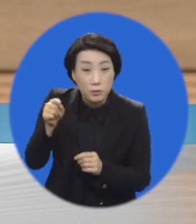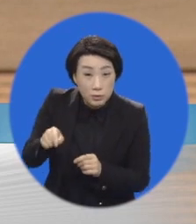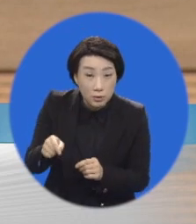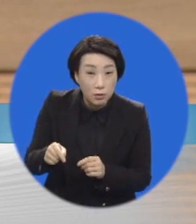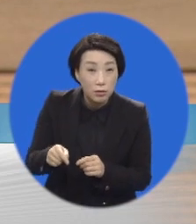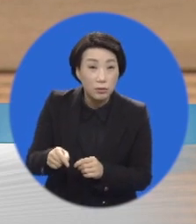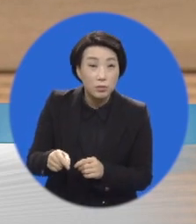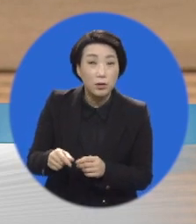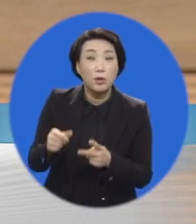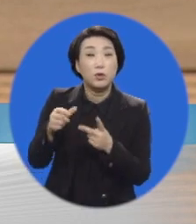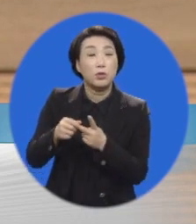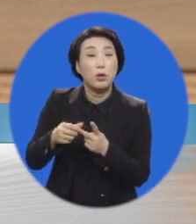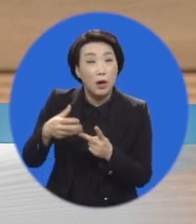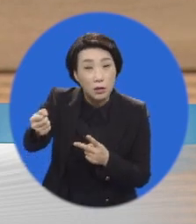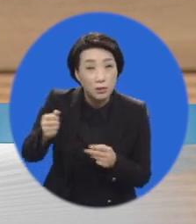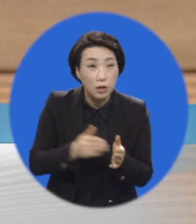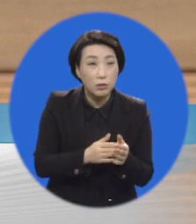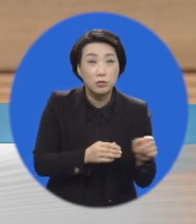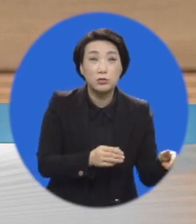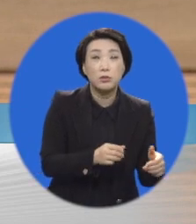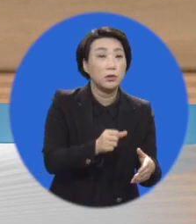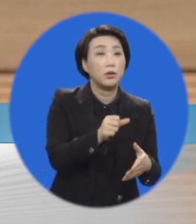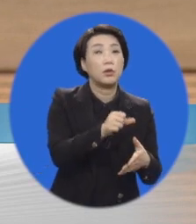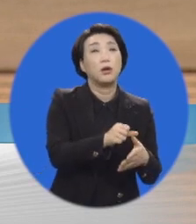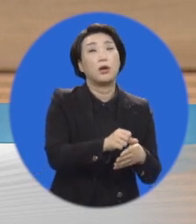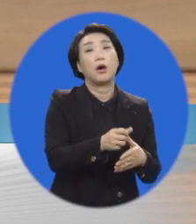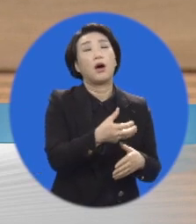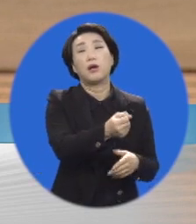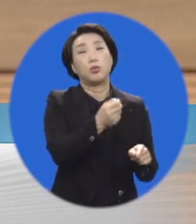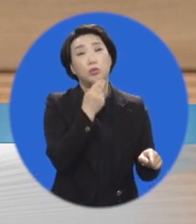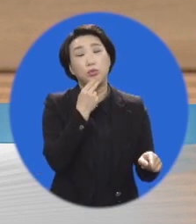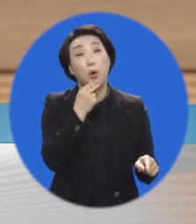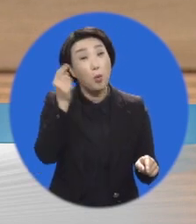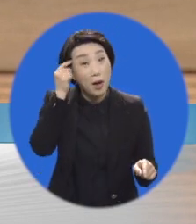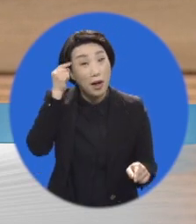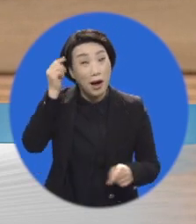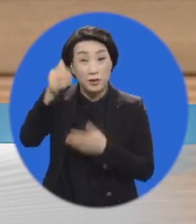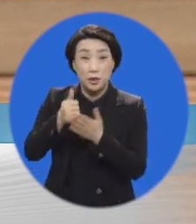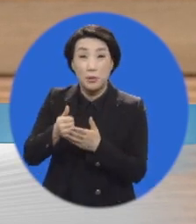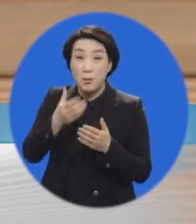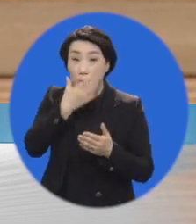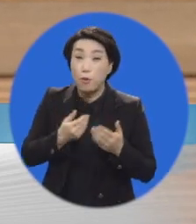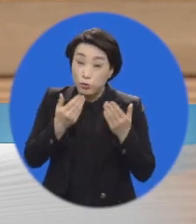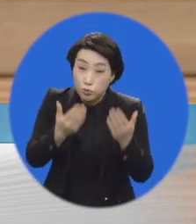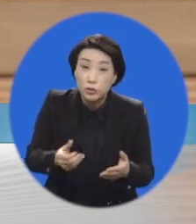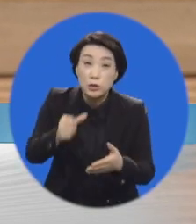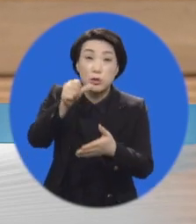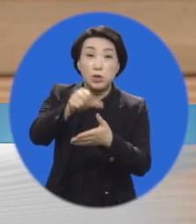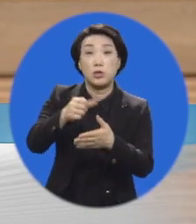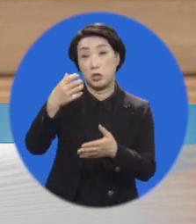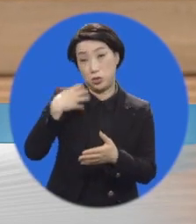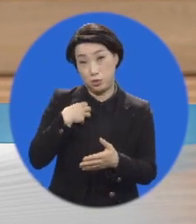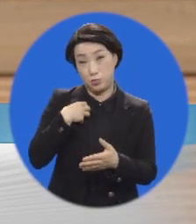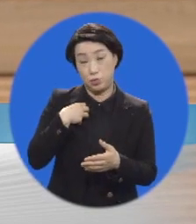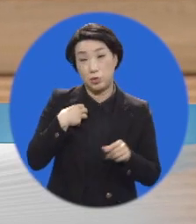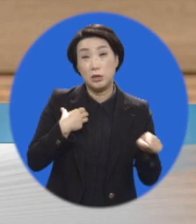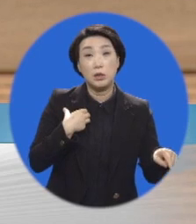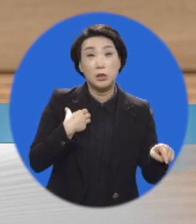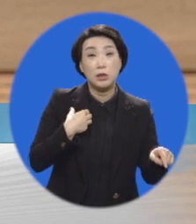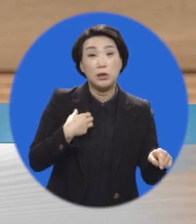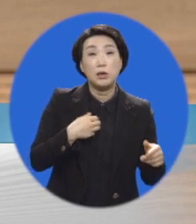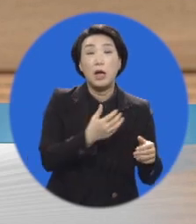그에게 받을 수 있는 상황이 못됐습니다. 왜? 하나님이 주시는 장자의 직분을 우습게